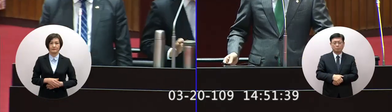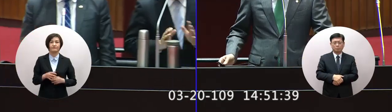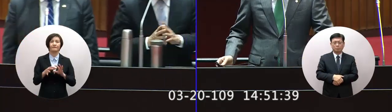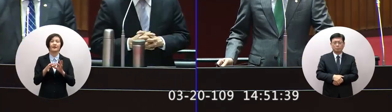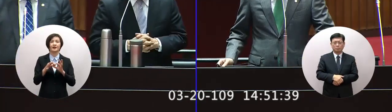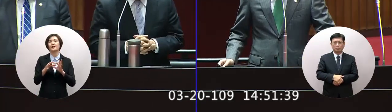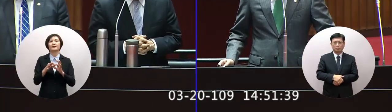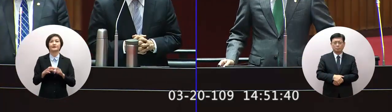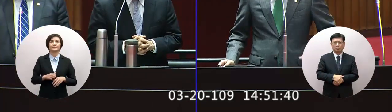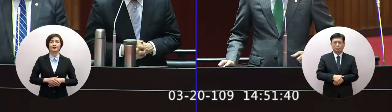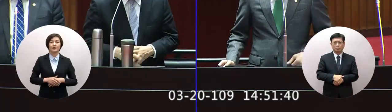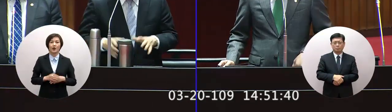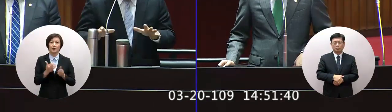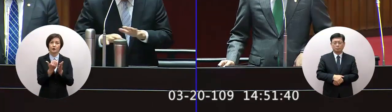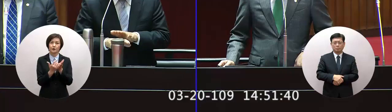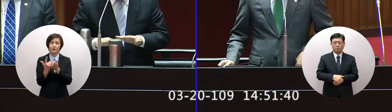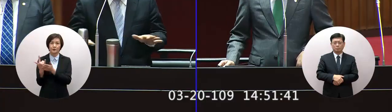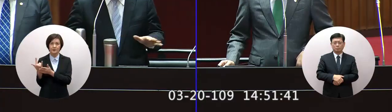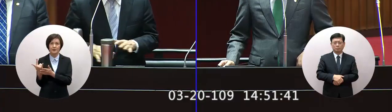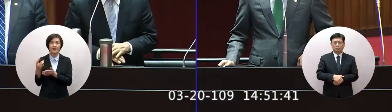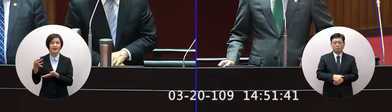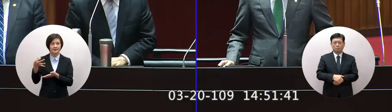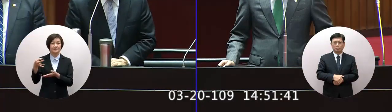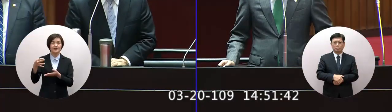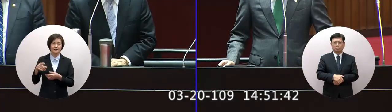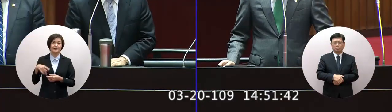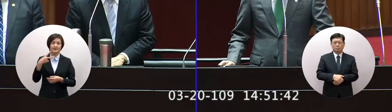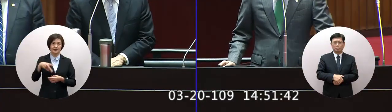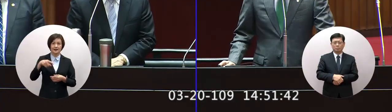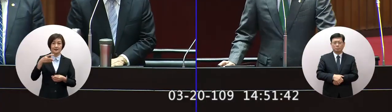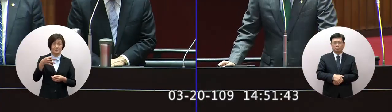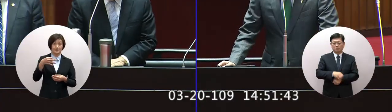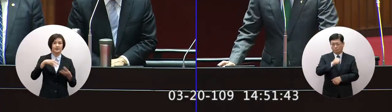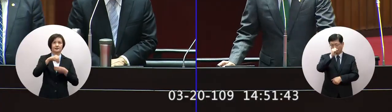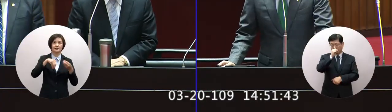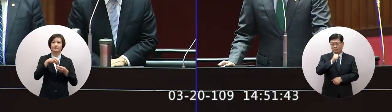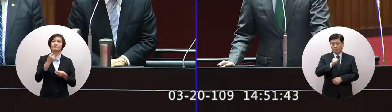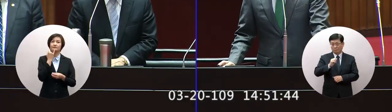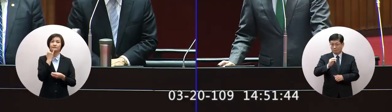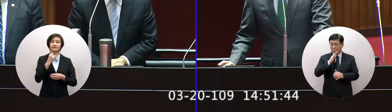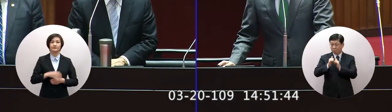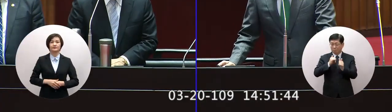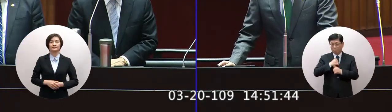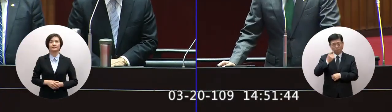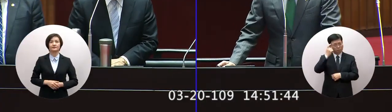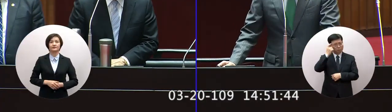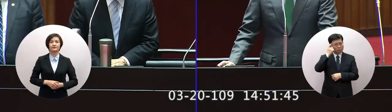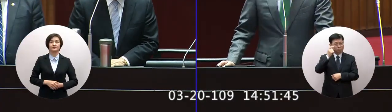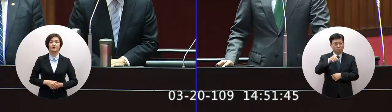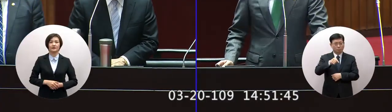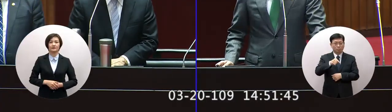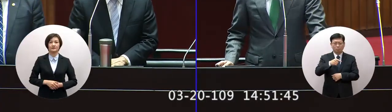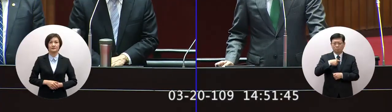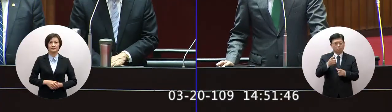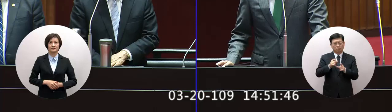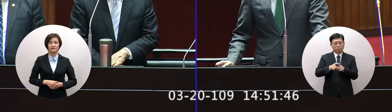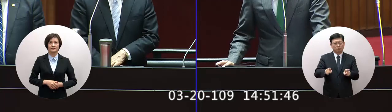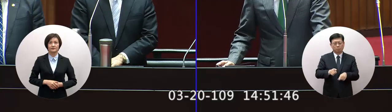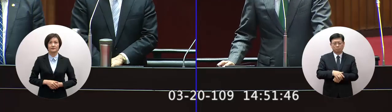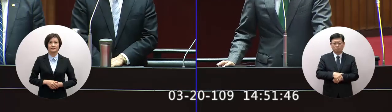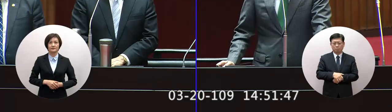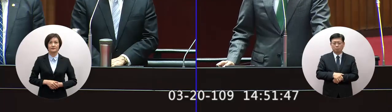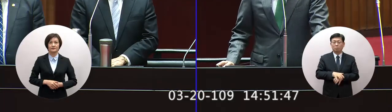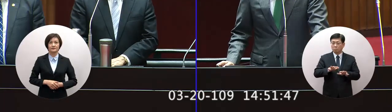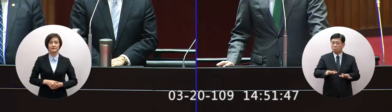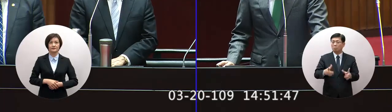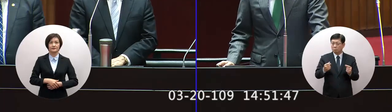我们这个除了有预备金外，这个可以允挪的。 好，但是民众会觉得了哈，这个会不公平的问题哈，